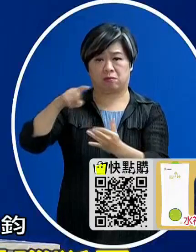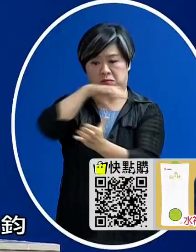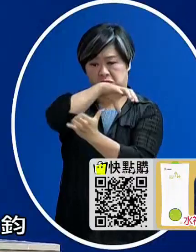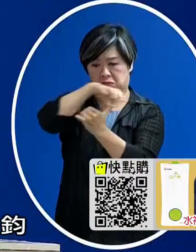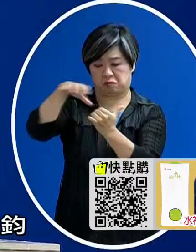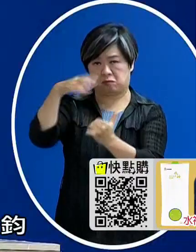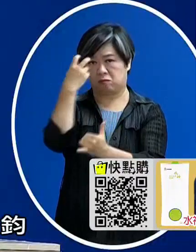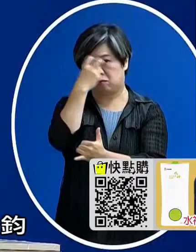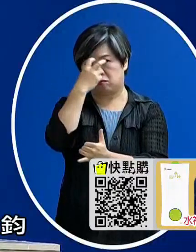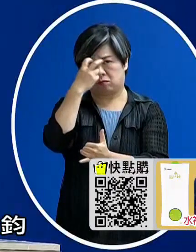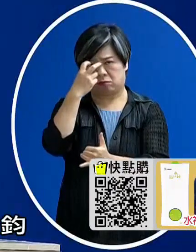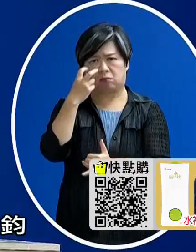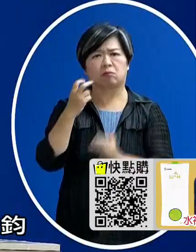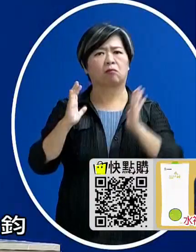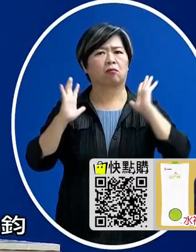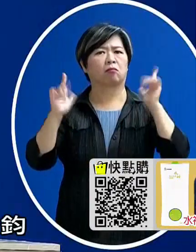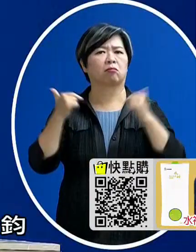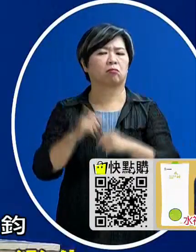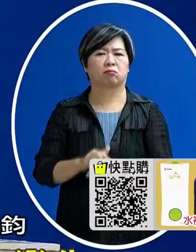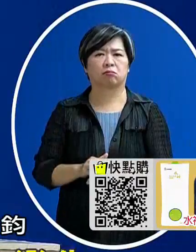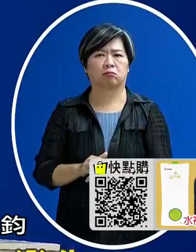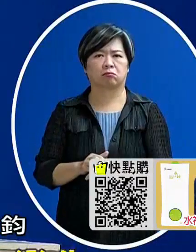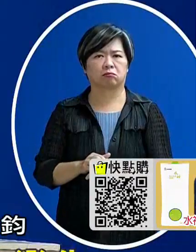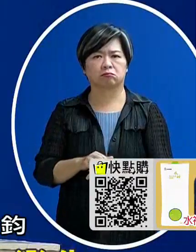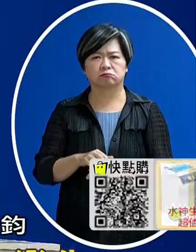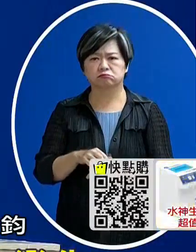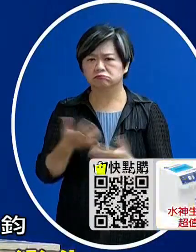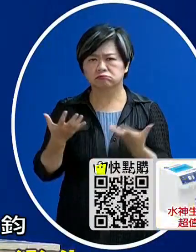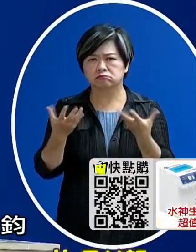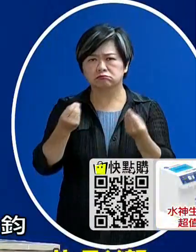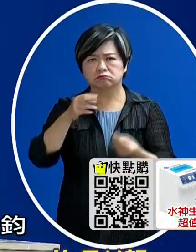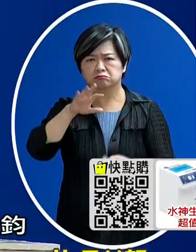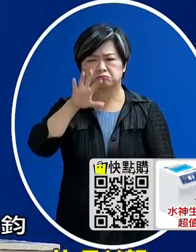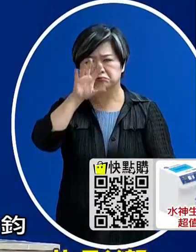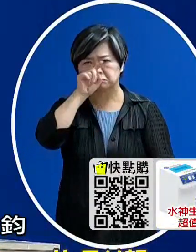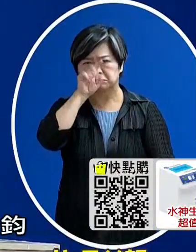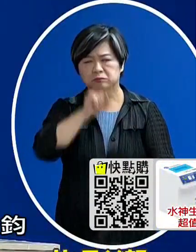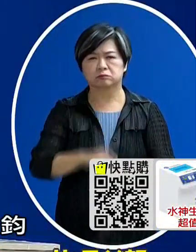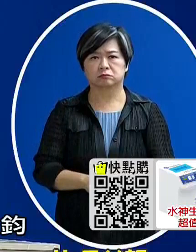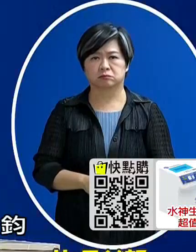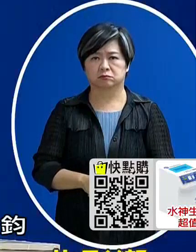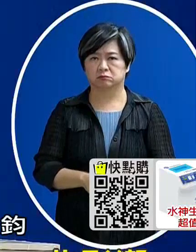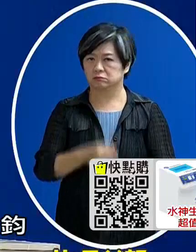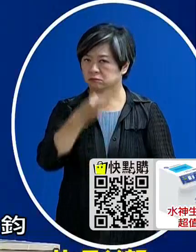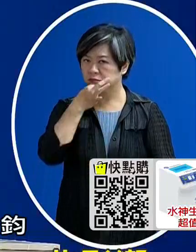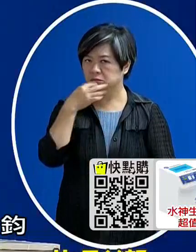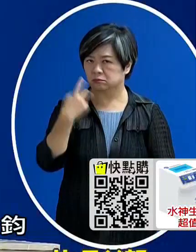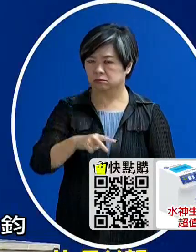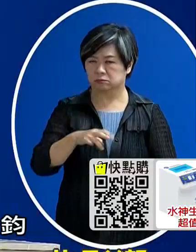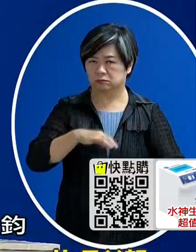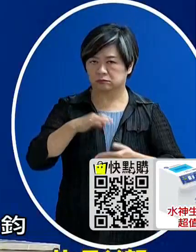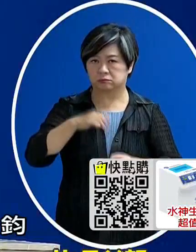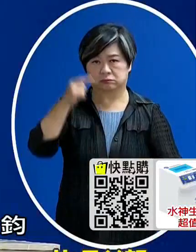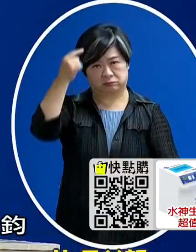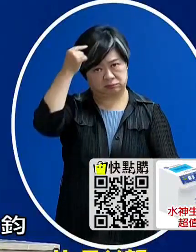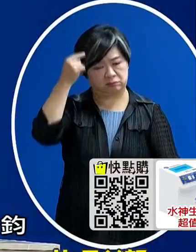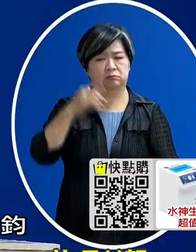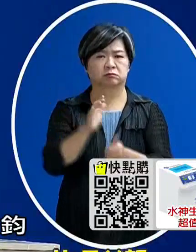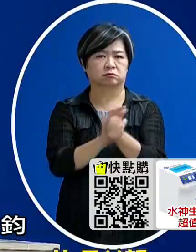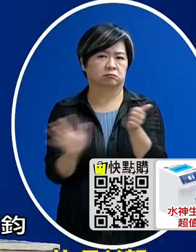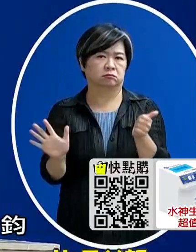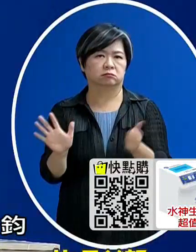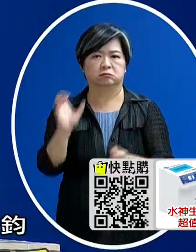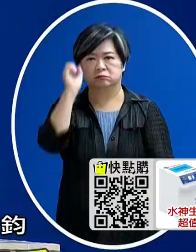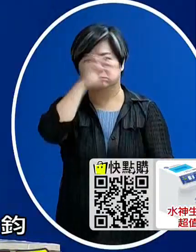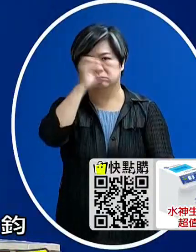层看起来是正常的哈，没有发现一些异常的变化。不过因为还是担心是脑部的一些影响，所